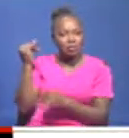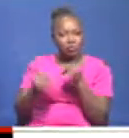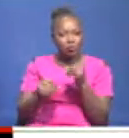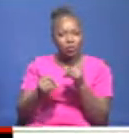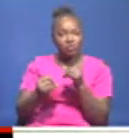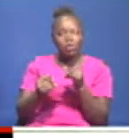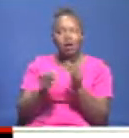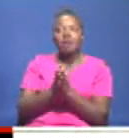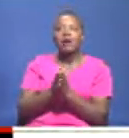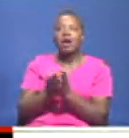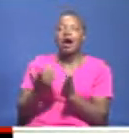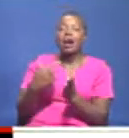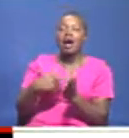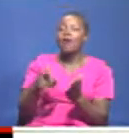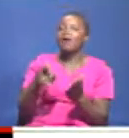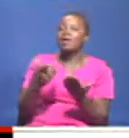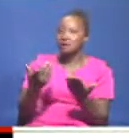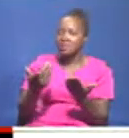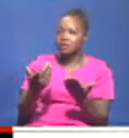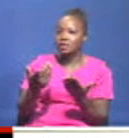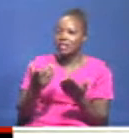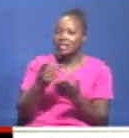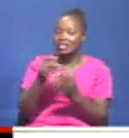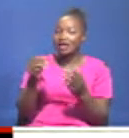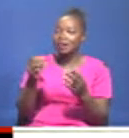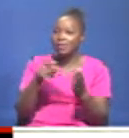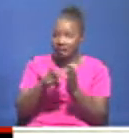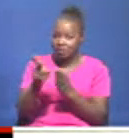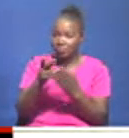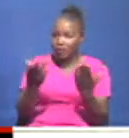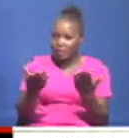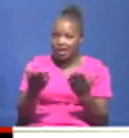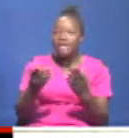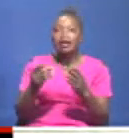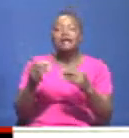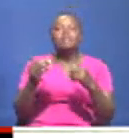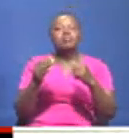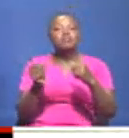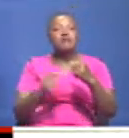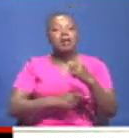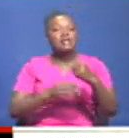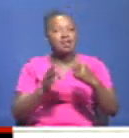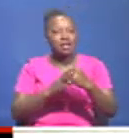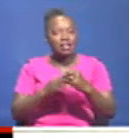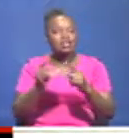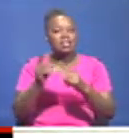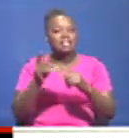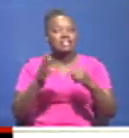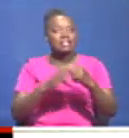yetu itafika Agosti tarehe 9 pale ambapo kwamba